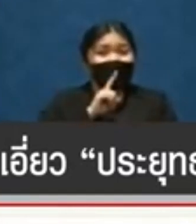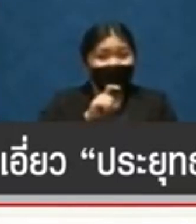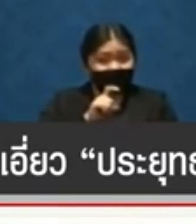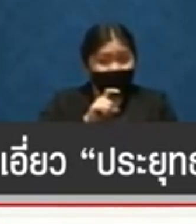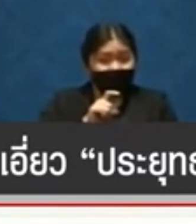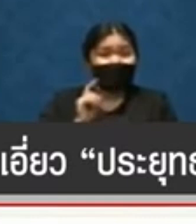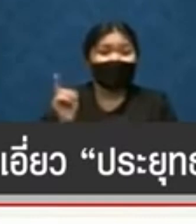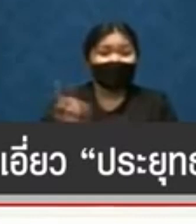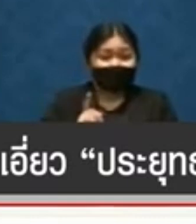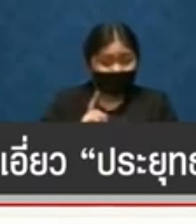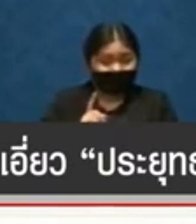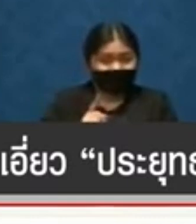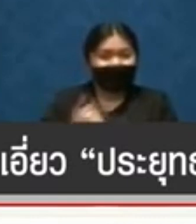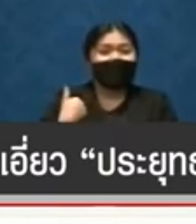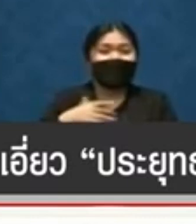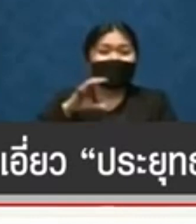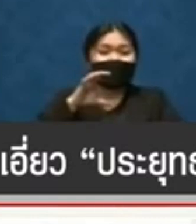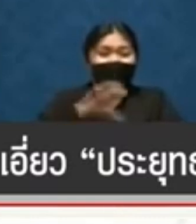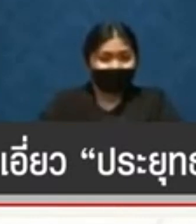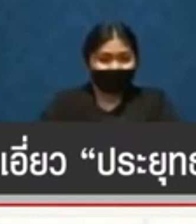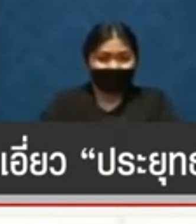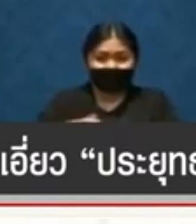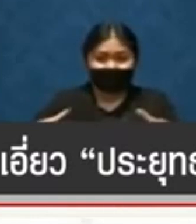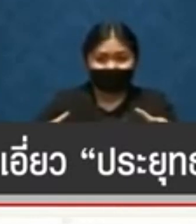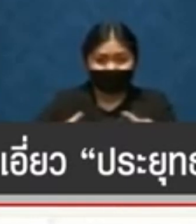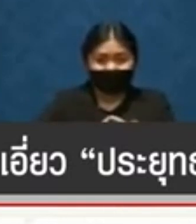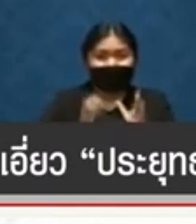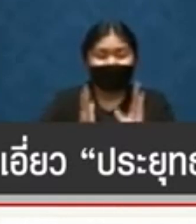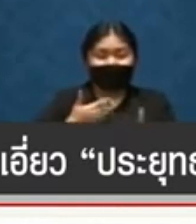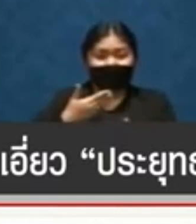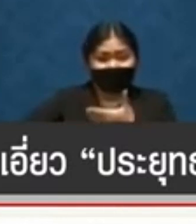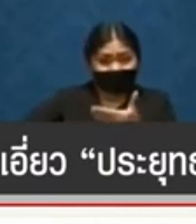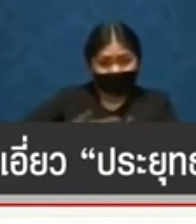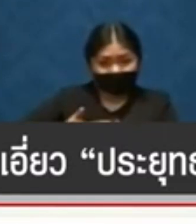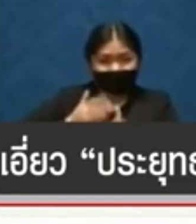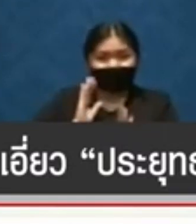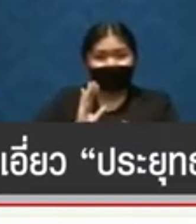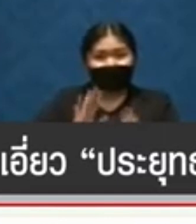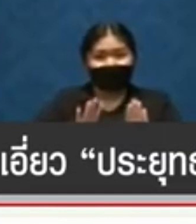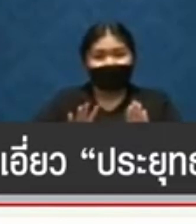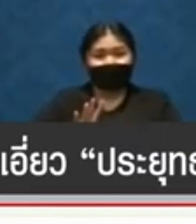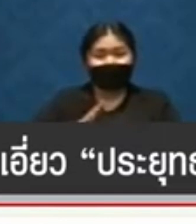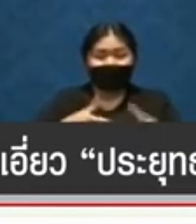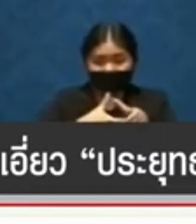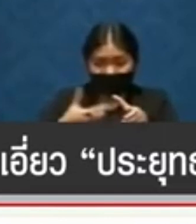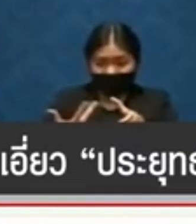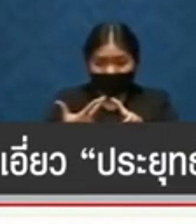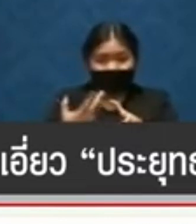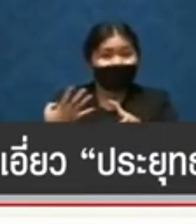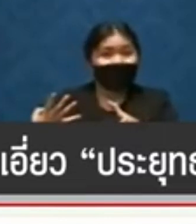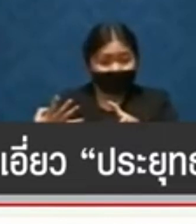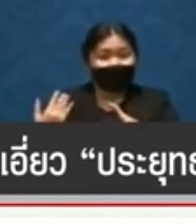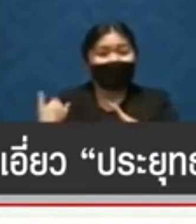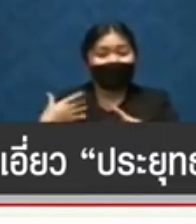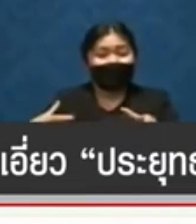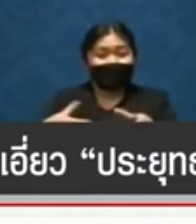พบการถือครองสมุดบัญชีสัญญาขายคอนโดลูกชายและลูกสาวของมินอ่องลายผู้นำกองทัพเมียนมาร์พล